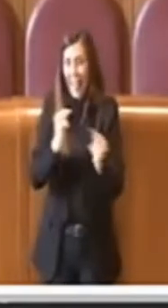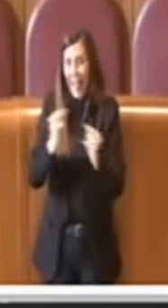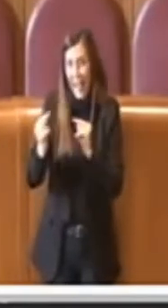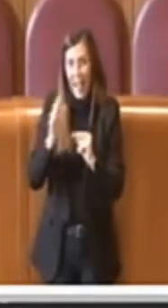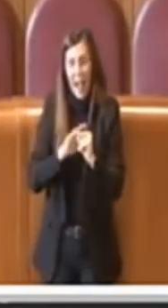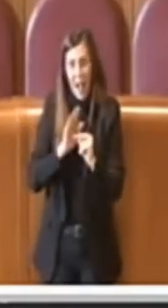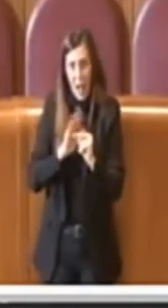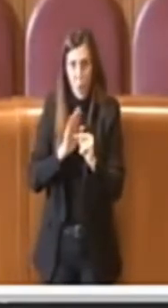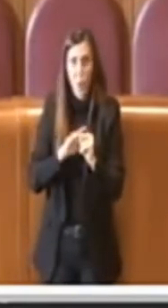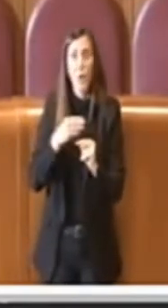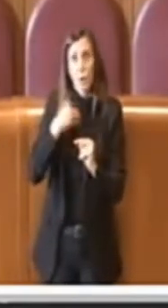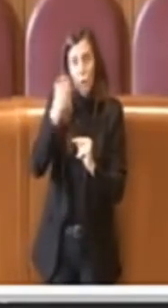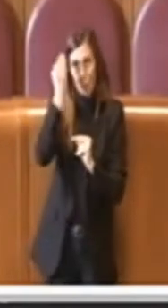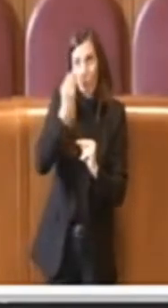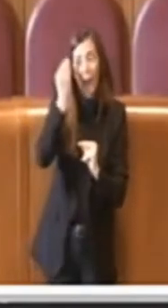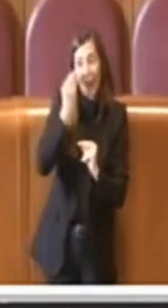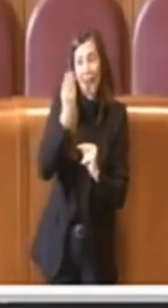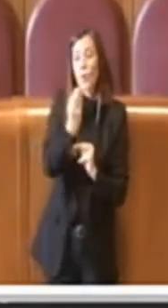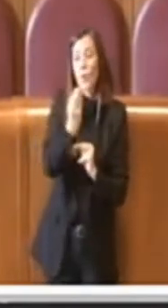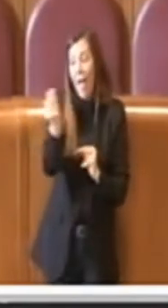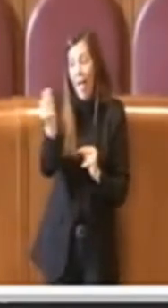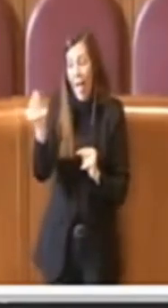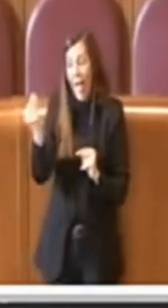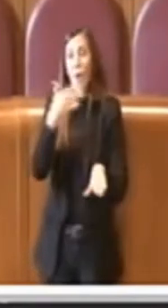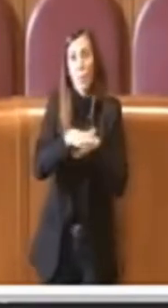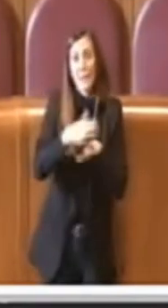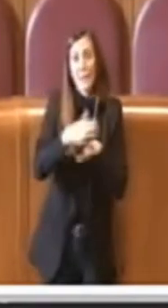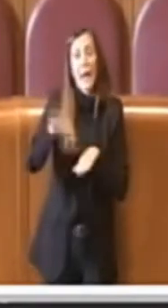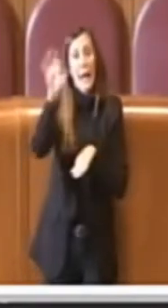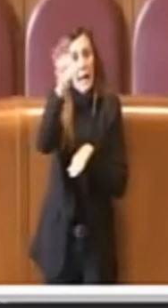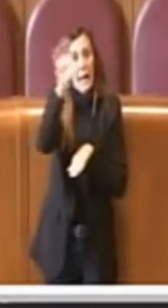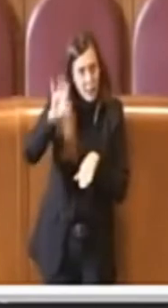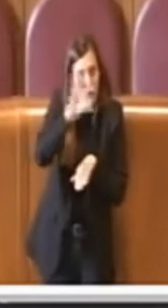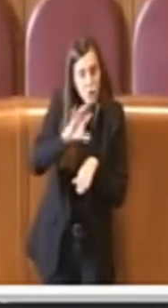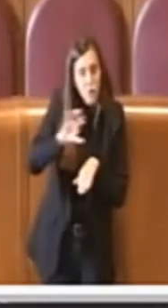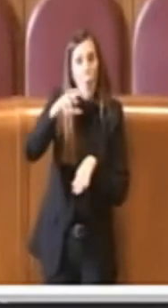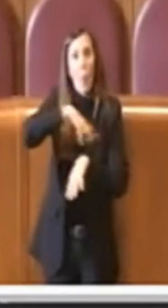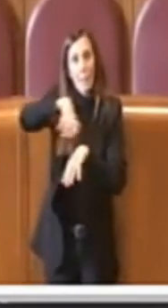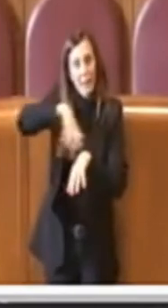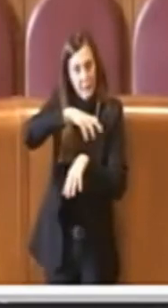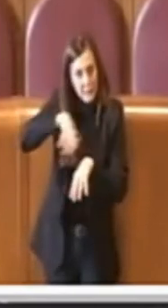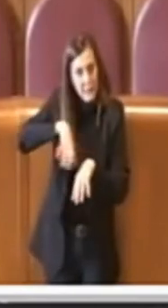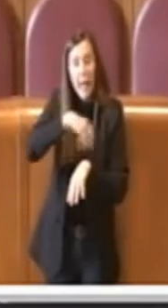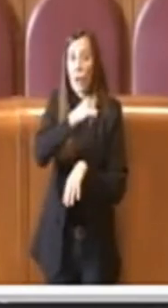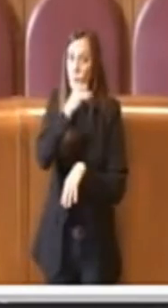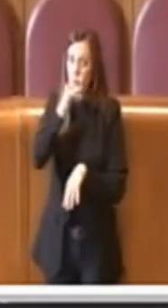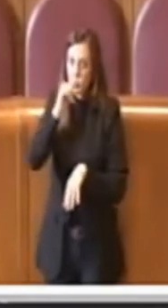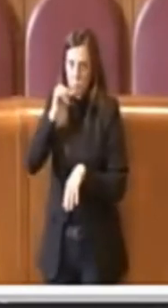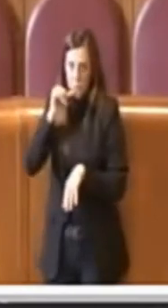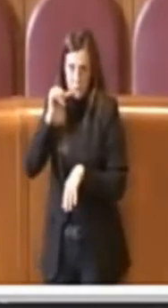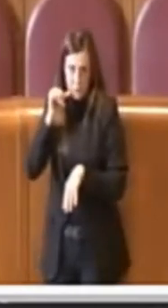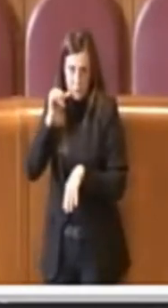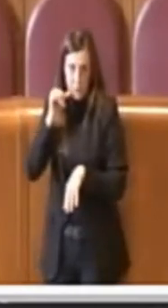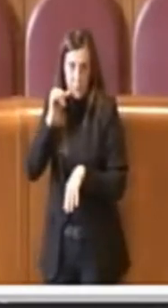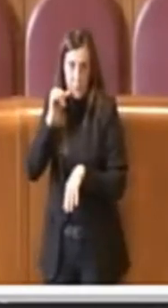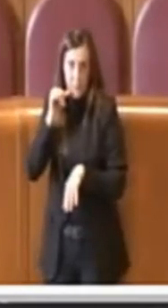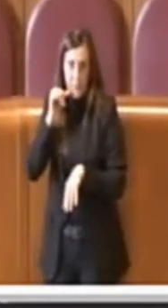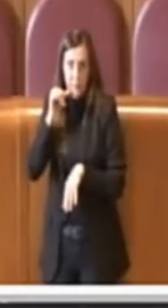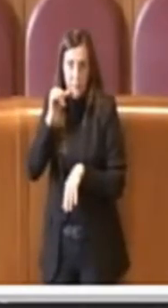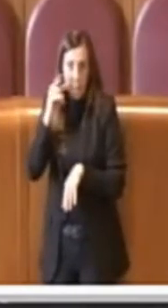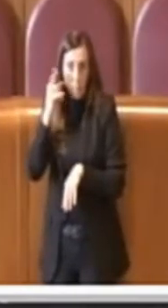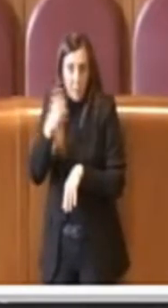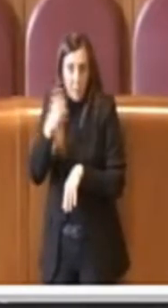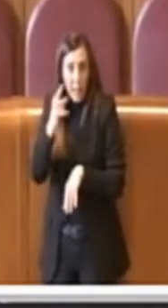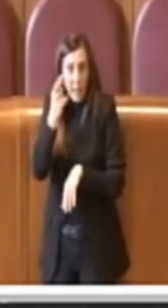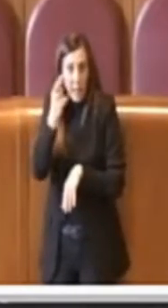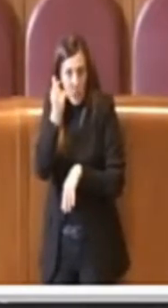me, con gli altri enti competenti, regione, sicuramente sotto il ministero, dovrà vertere non tanto sulle risorse economiche,